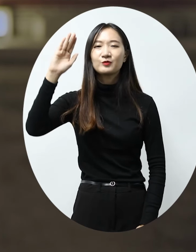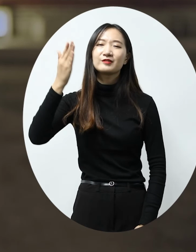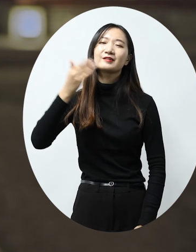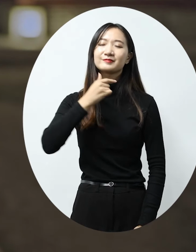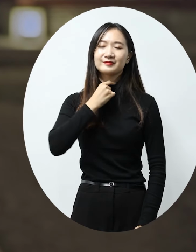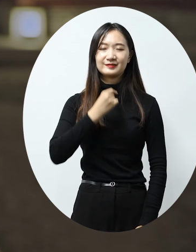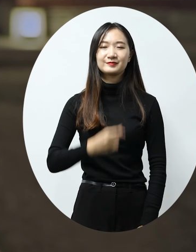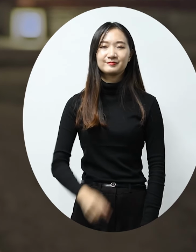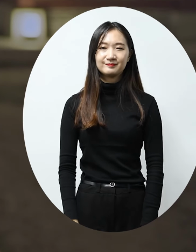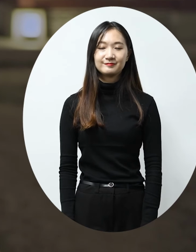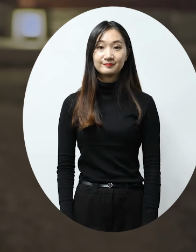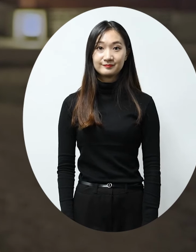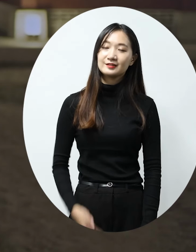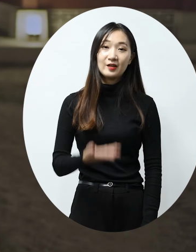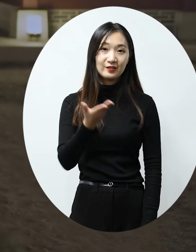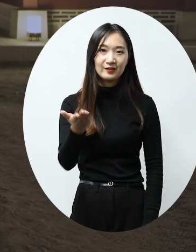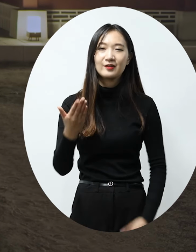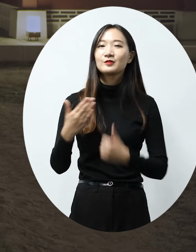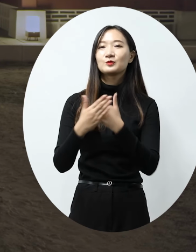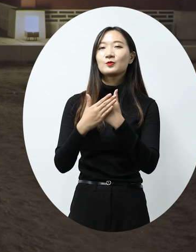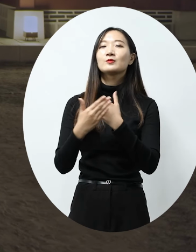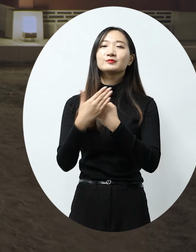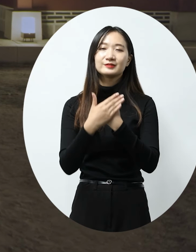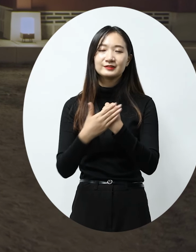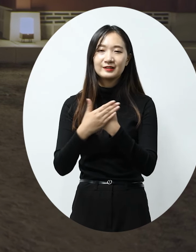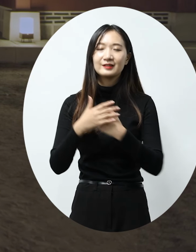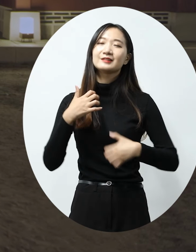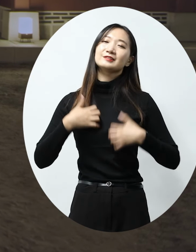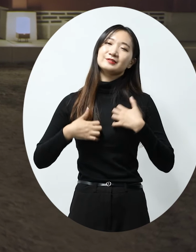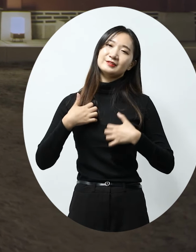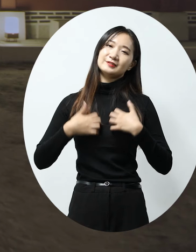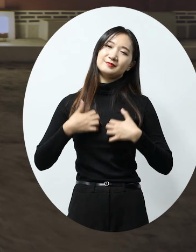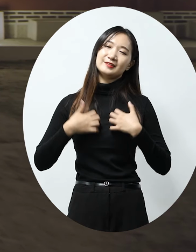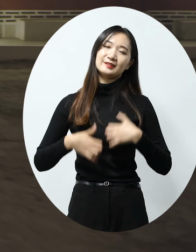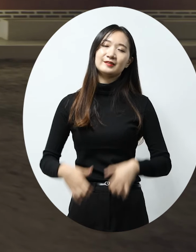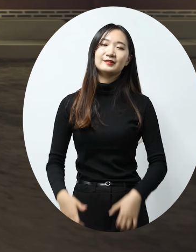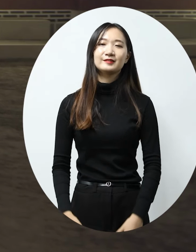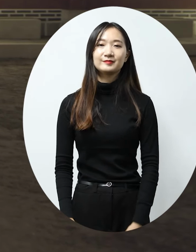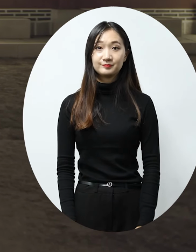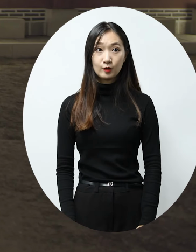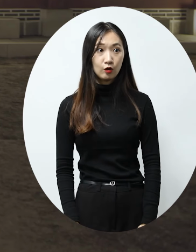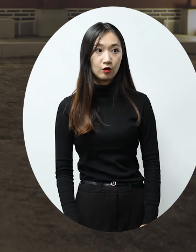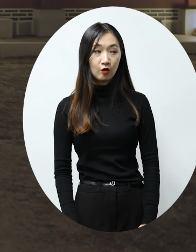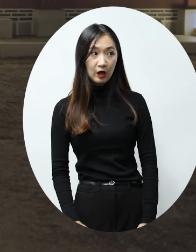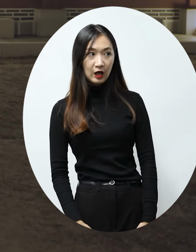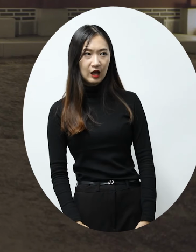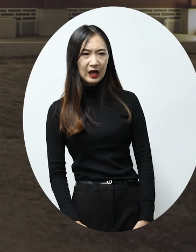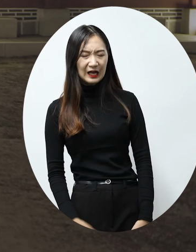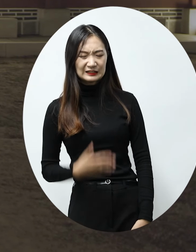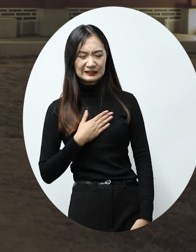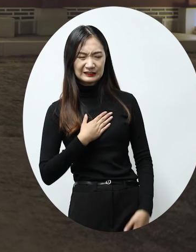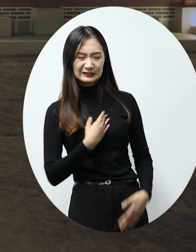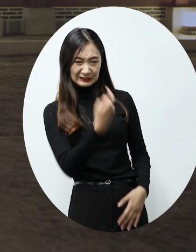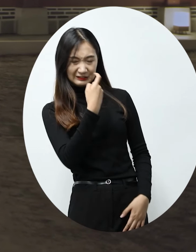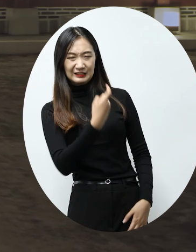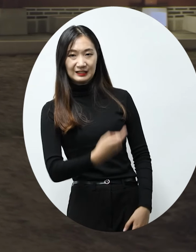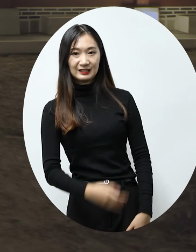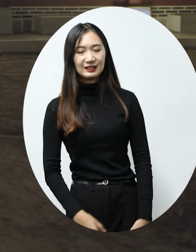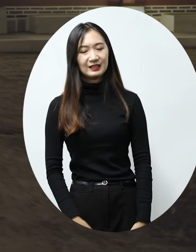바라겠습니다 세자 저와 덕분에 너무 즐거웠습니다 어? 상국님?